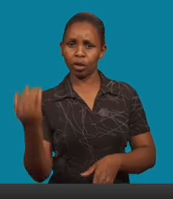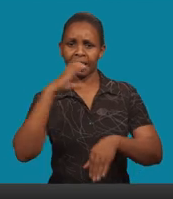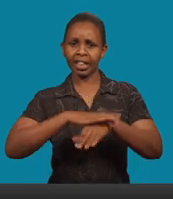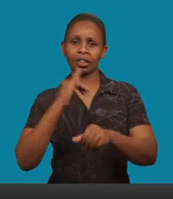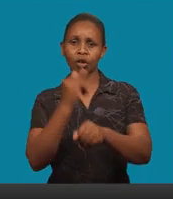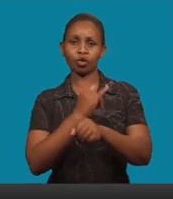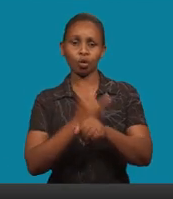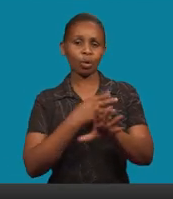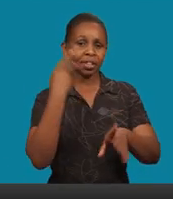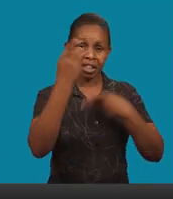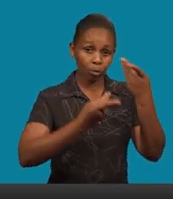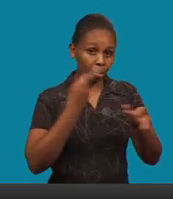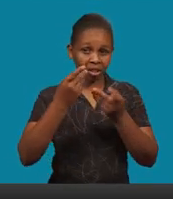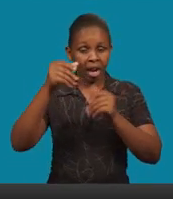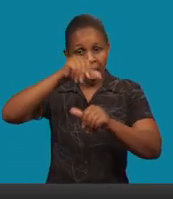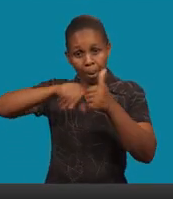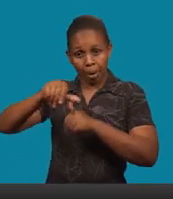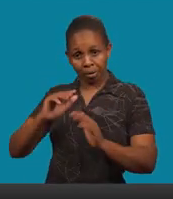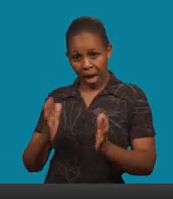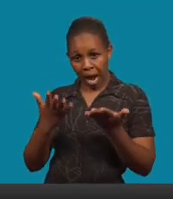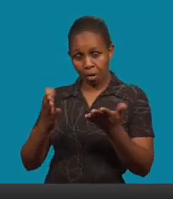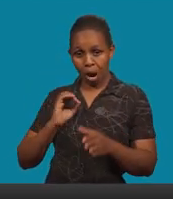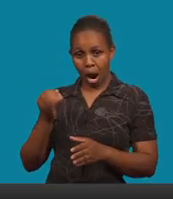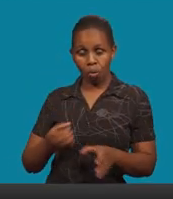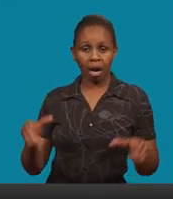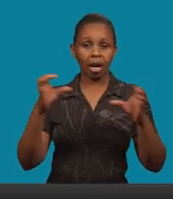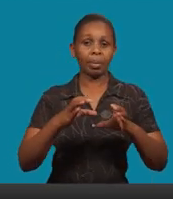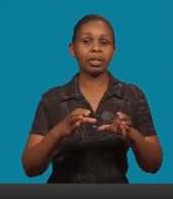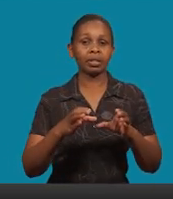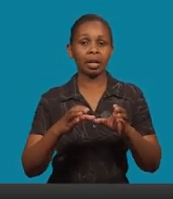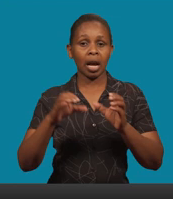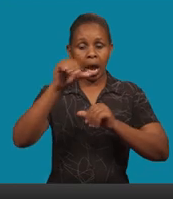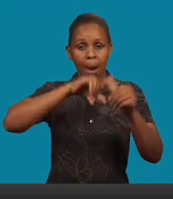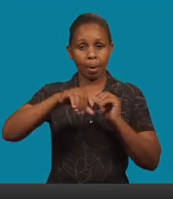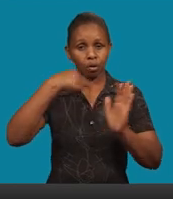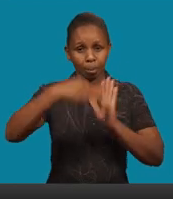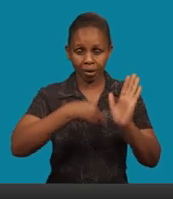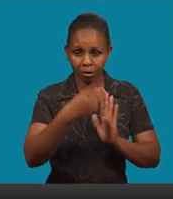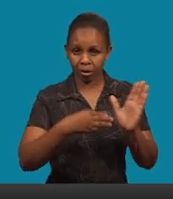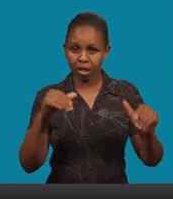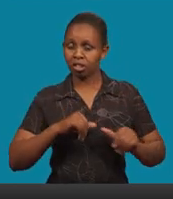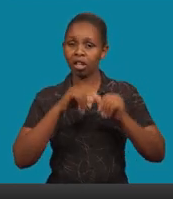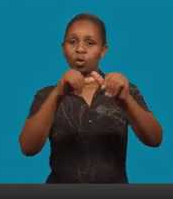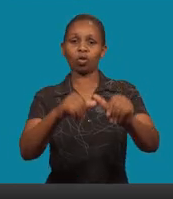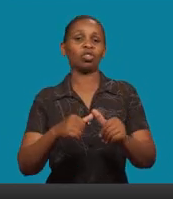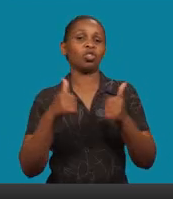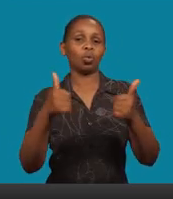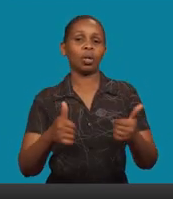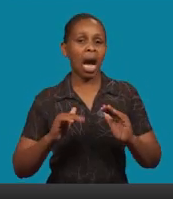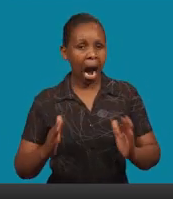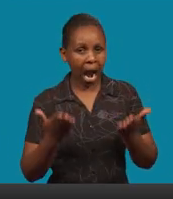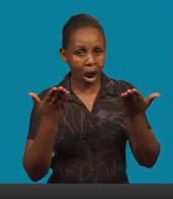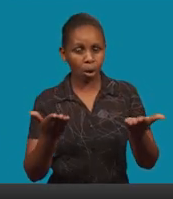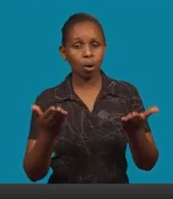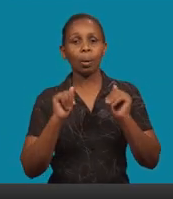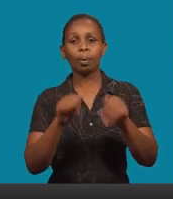kwamba watoto wetu wanapata ajira. Mjadala ni vipi kampuni zetu za manufacturing